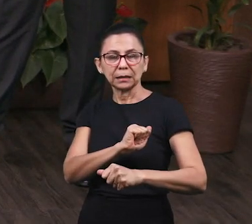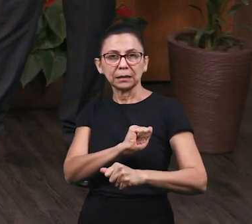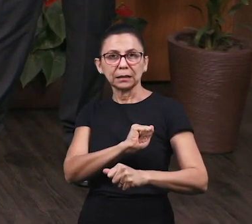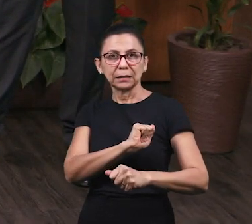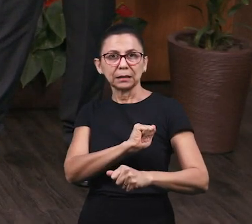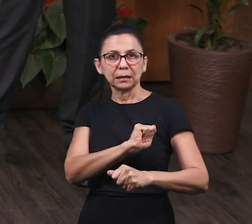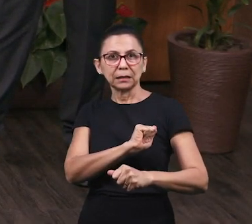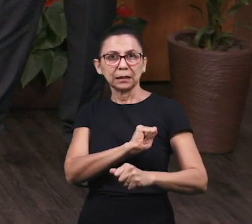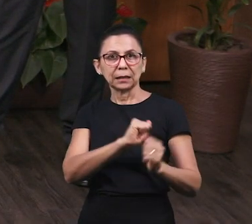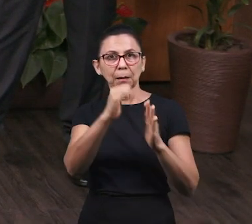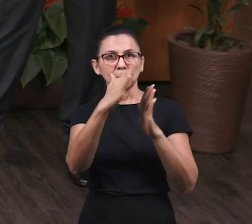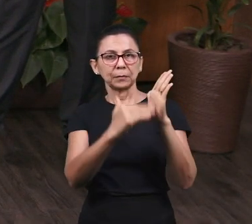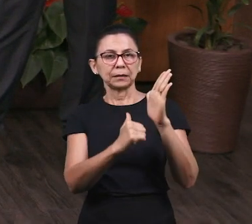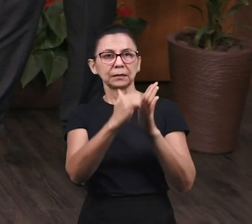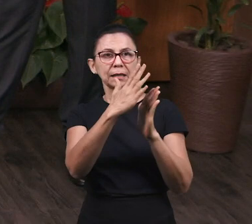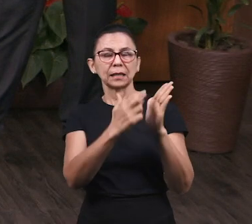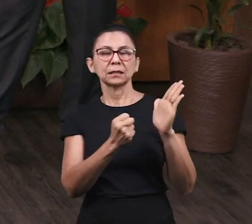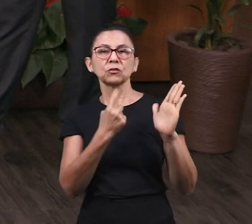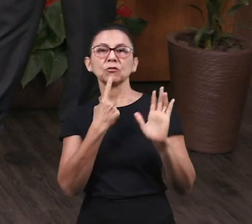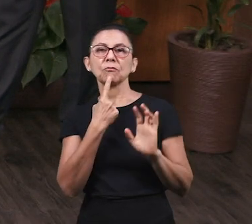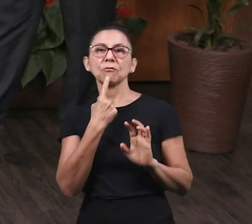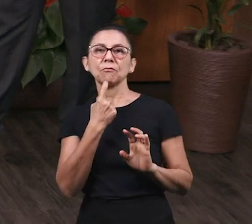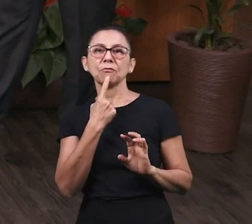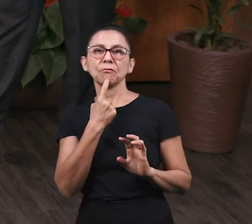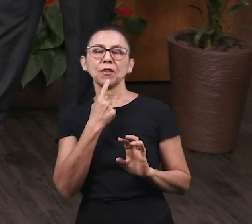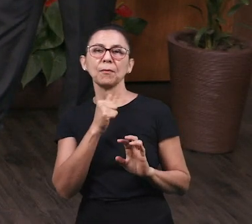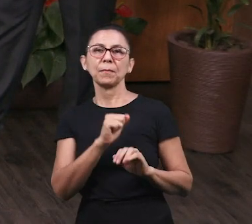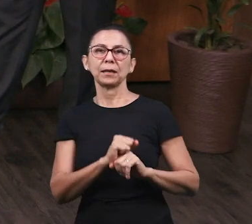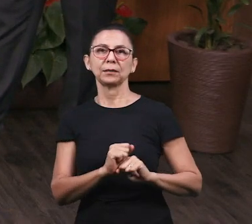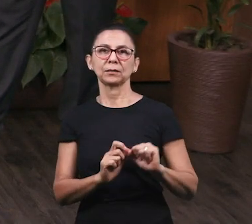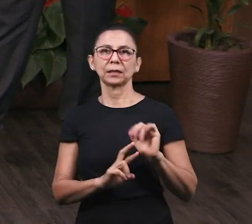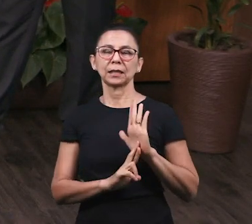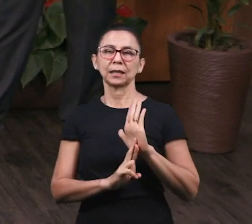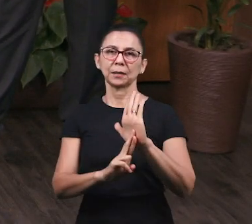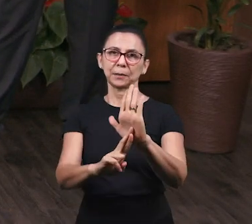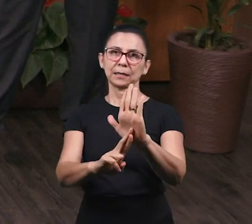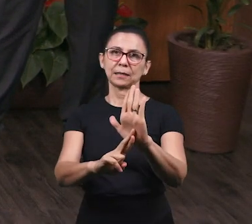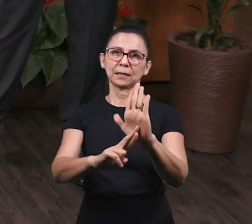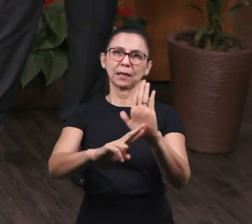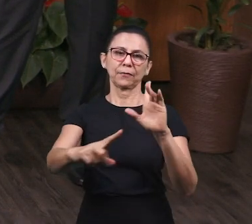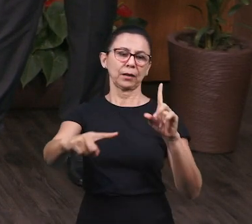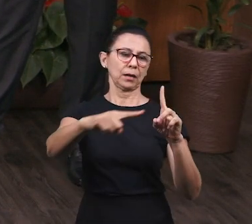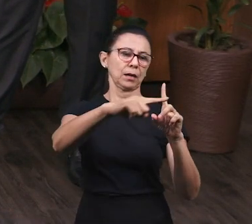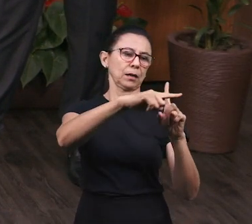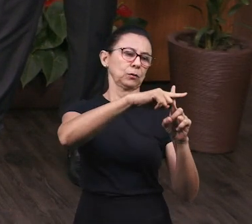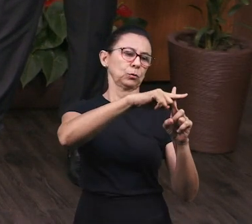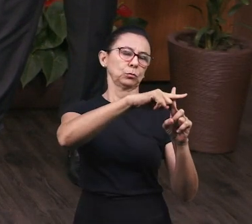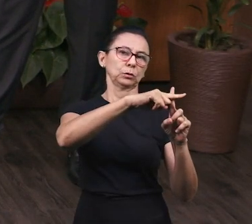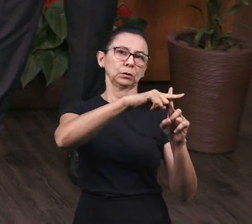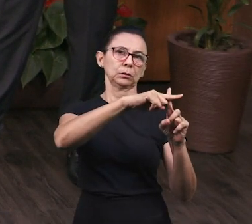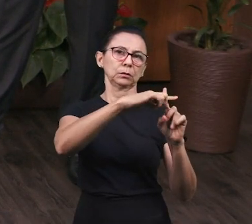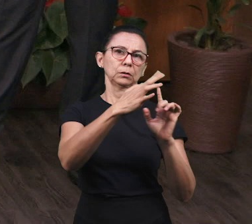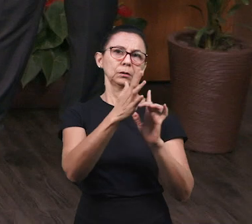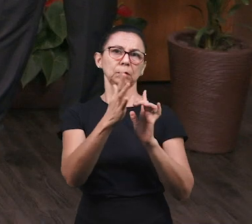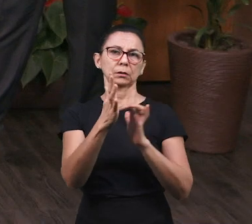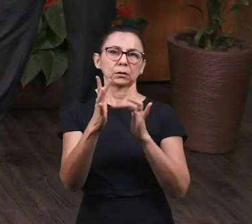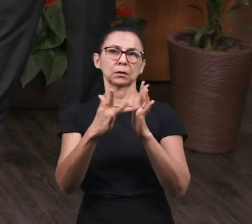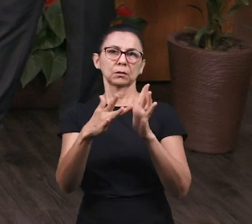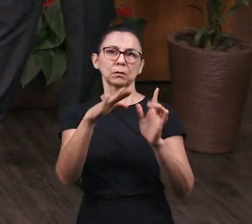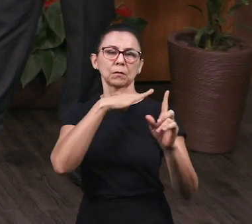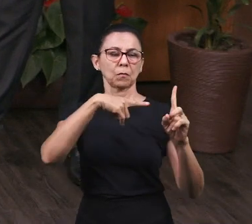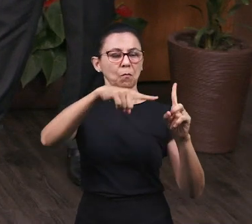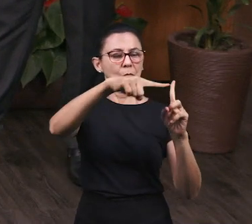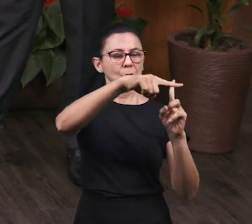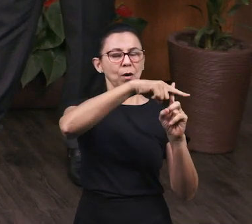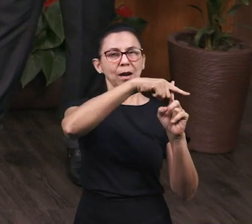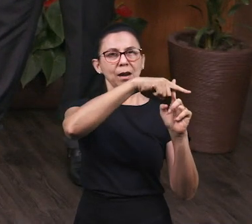teinte de rouge qui représentait la croix dans laquelle le Seigneur Jésus a versé son sang par le pécheur. Le